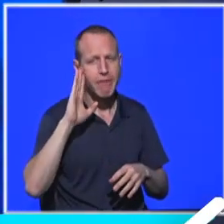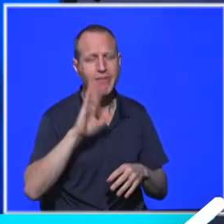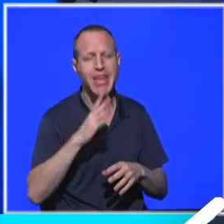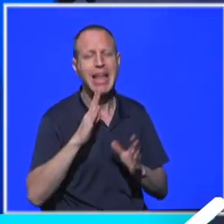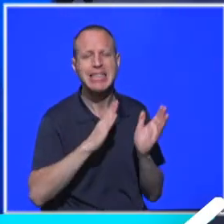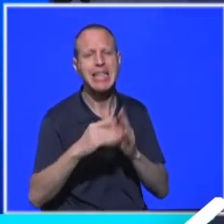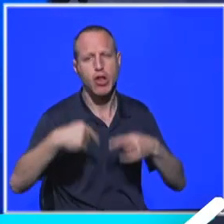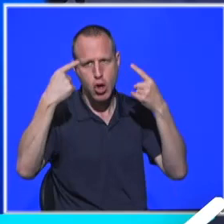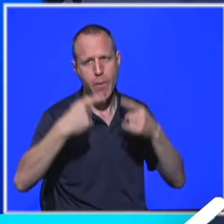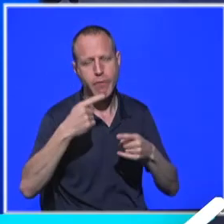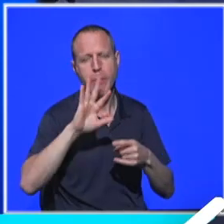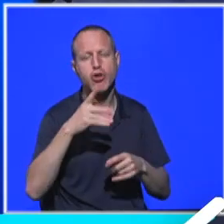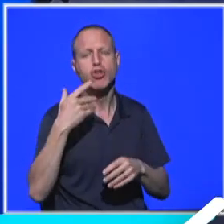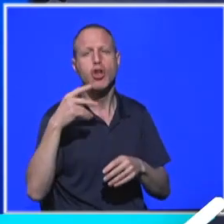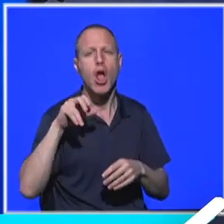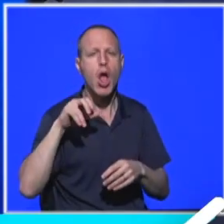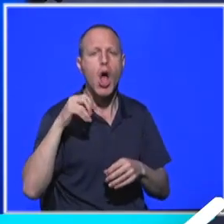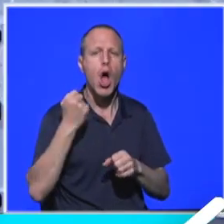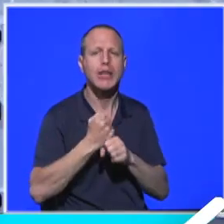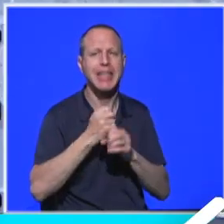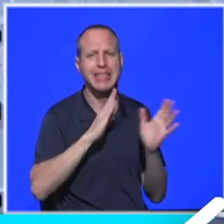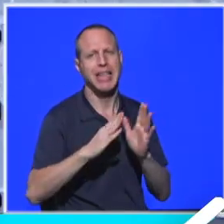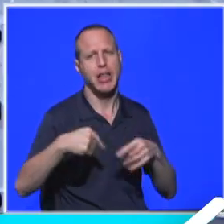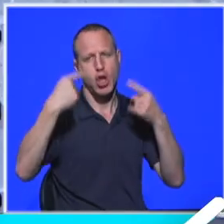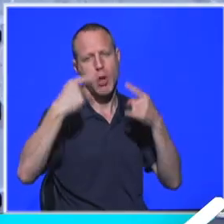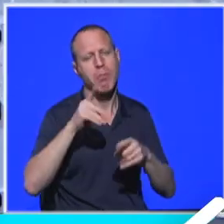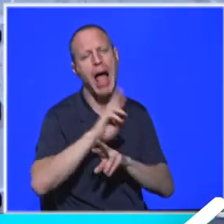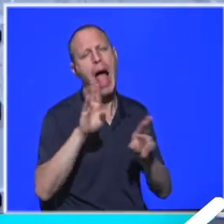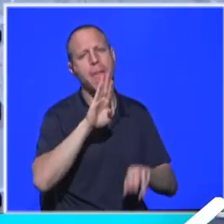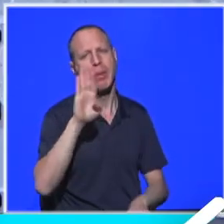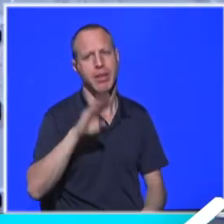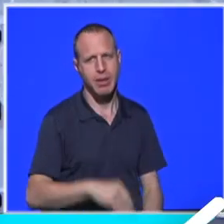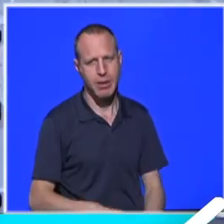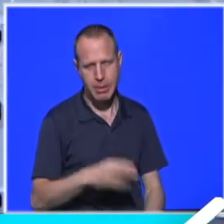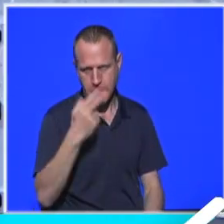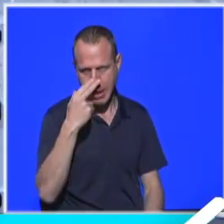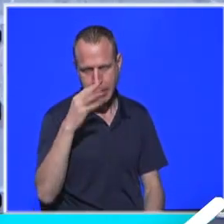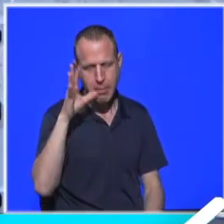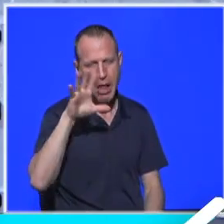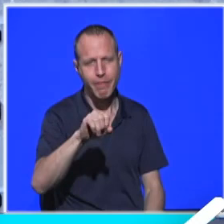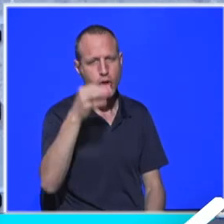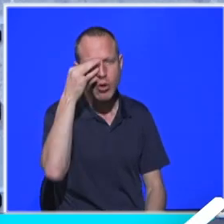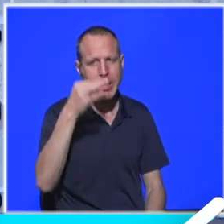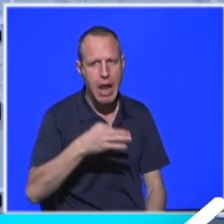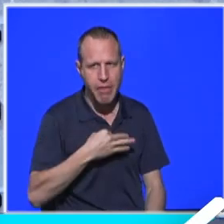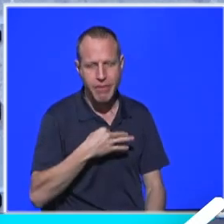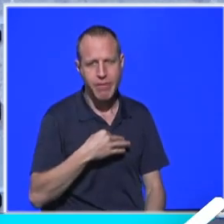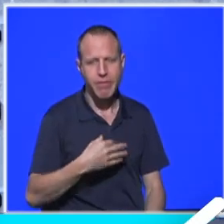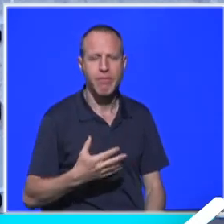ומי שמהלך נניח על סדר היום הוא רק ראש הממשלה בנימין נתניהו, הרי הם מנסים לתפוס את תשומת הלב,